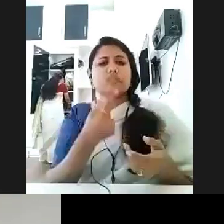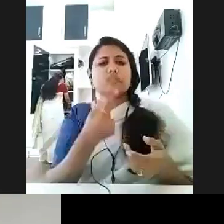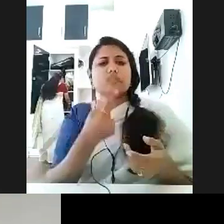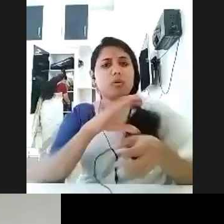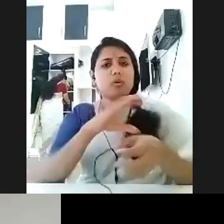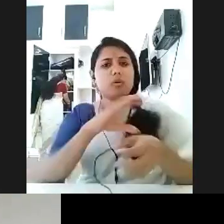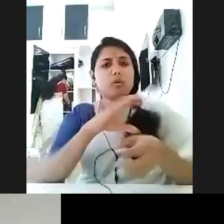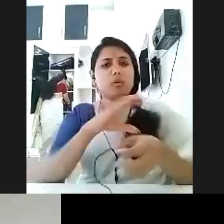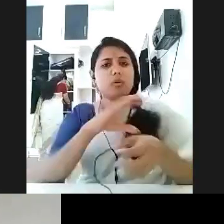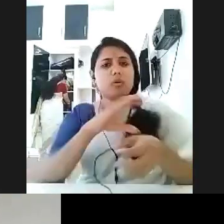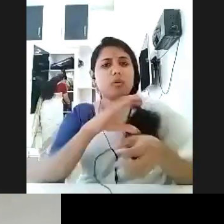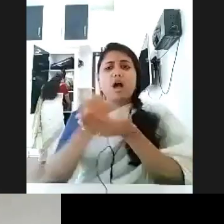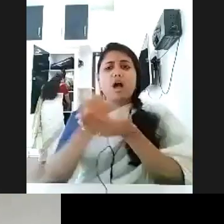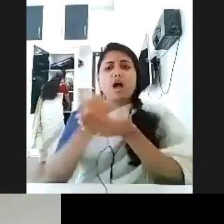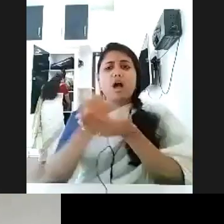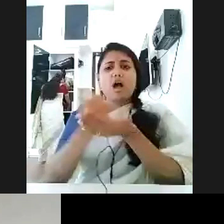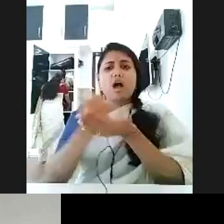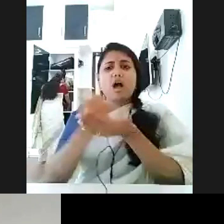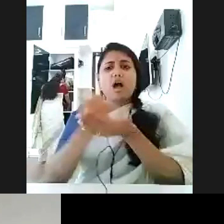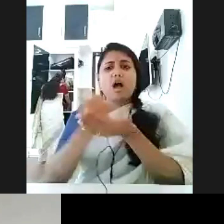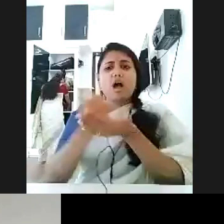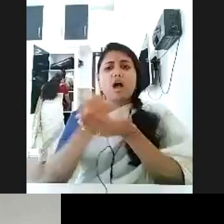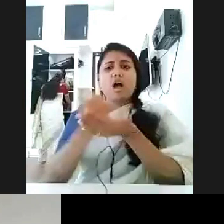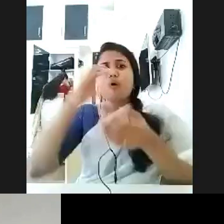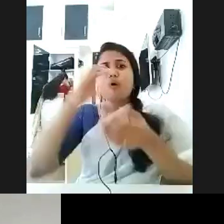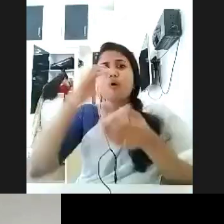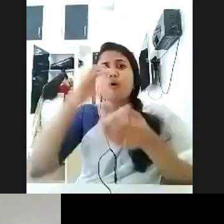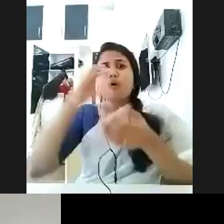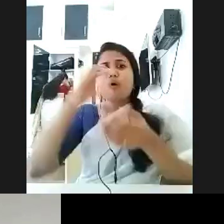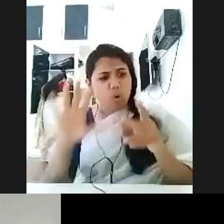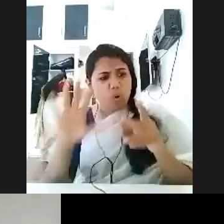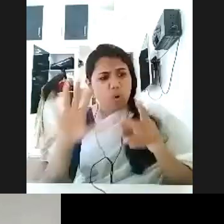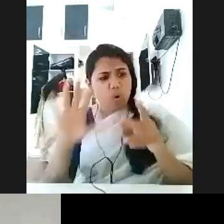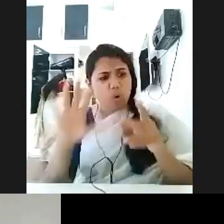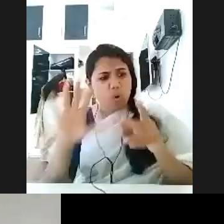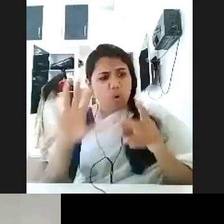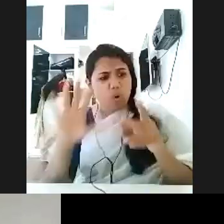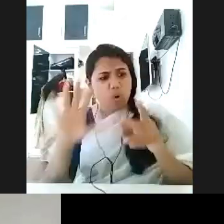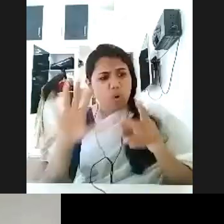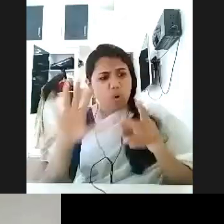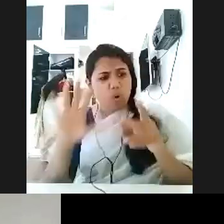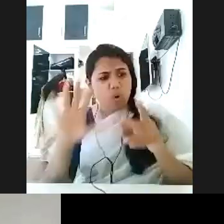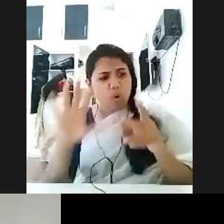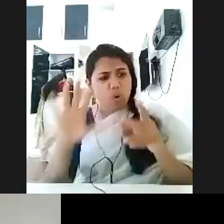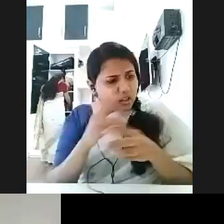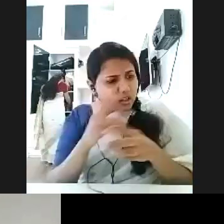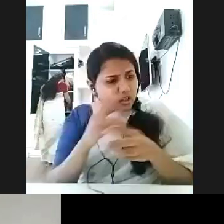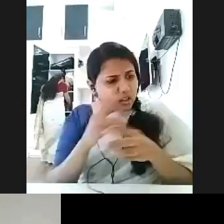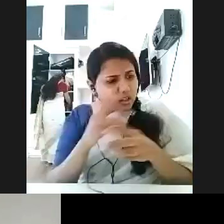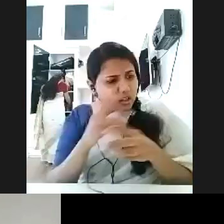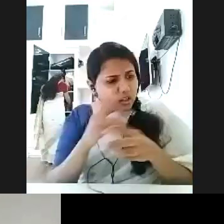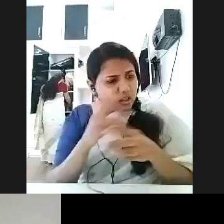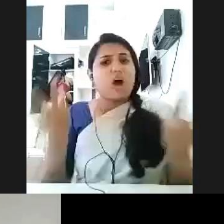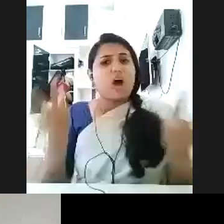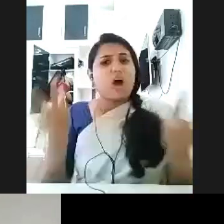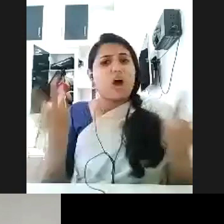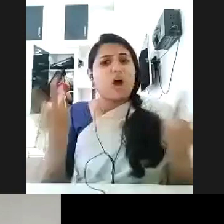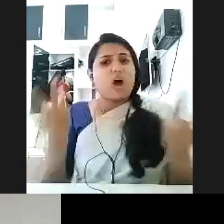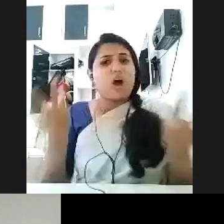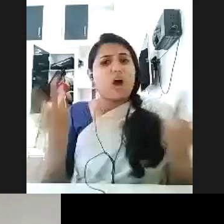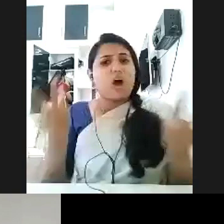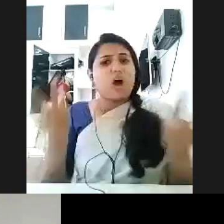സപ്പോർട്ട് എത്രത്തോളം ഉണ്ട്, സ്പൈൻ സർജറി ചെയ്യുന്നുണ്ടോ, സ്കോലിയോസിസ് പ്രോഗ്രസ് ആവുന്നുണ്ടോ, റെസ്പിറേറ്ററി ഫങ്ഷൻസ് എങ്ങനെയാ ഉള്ളത്,